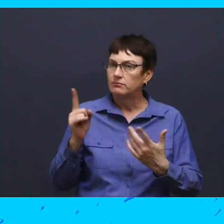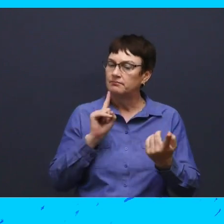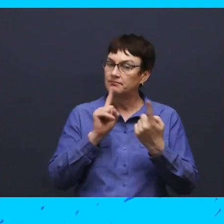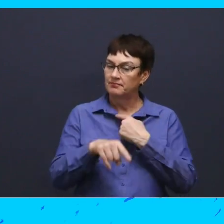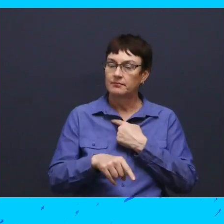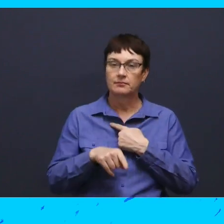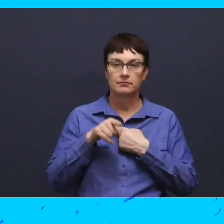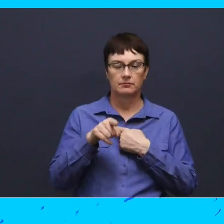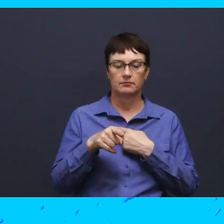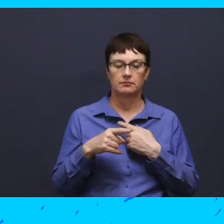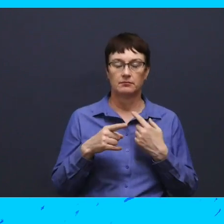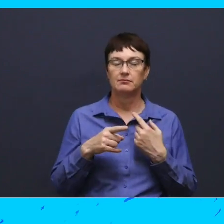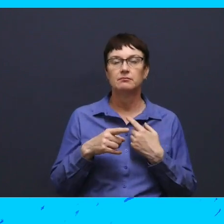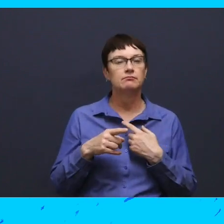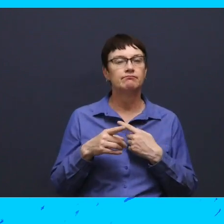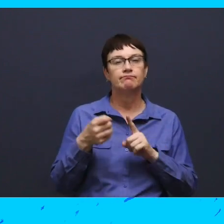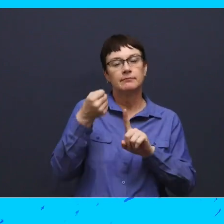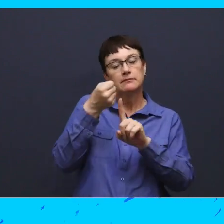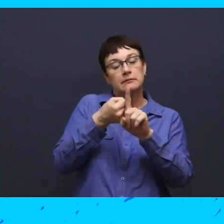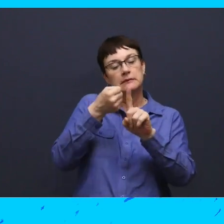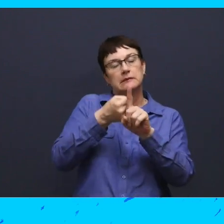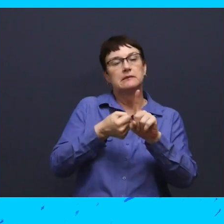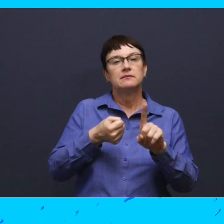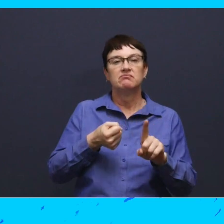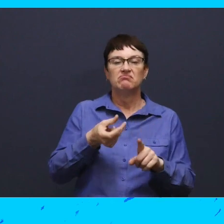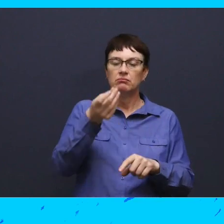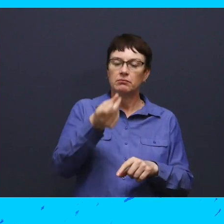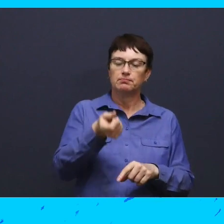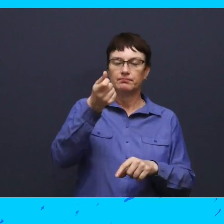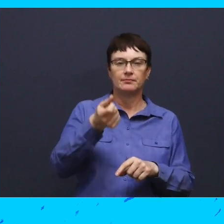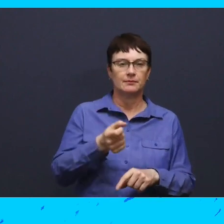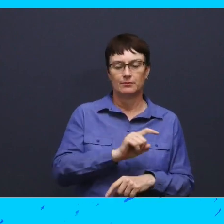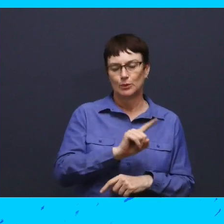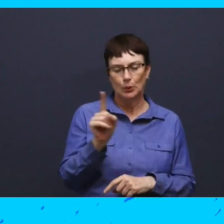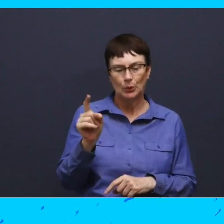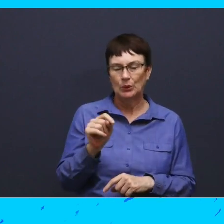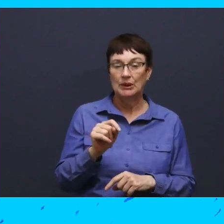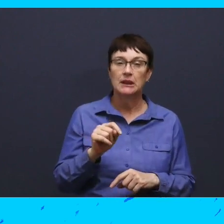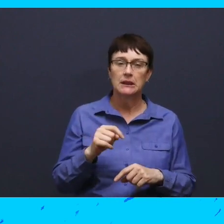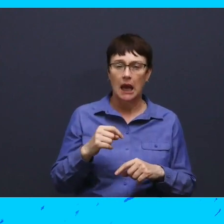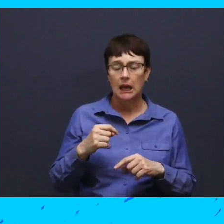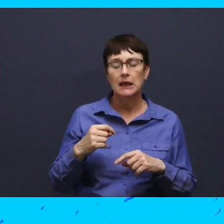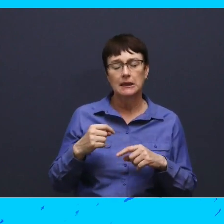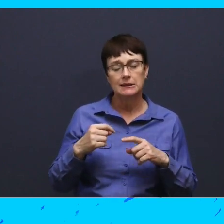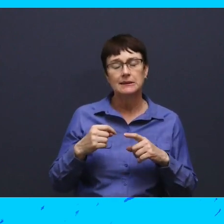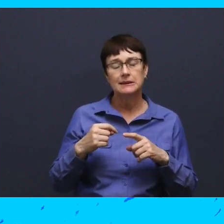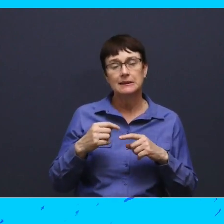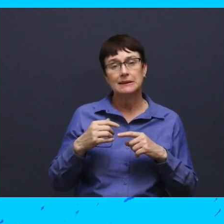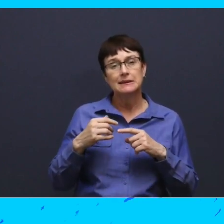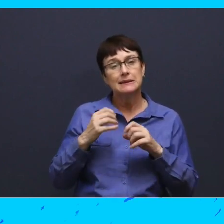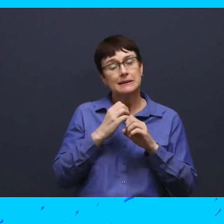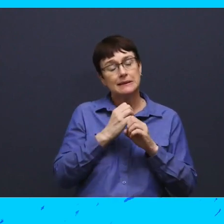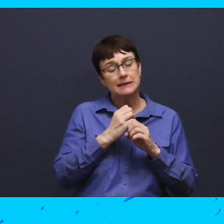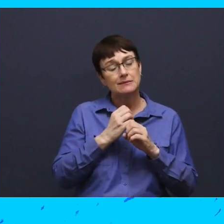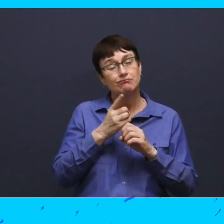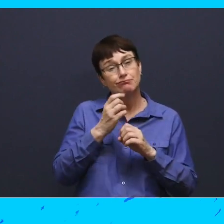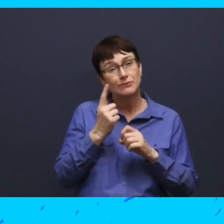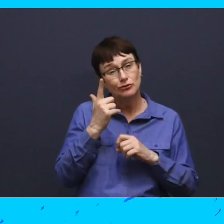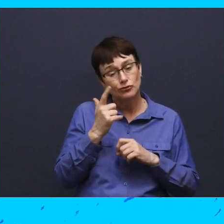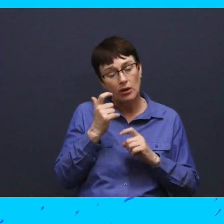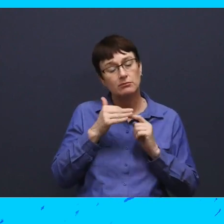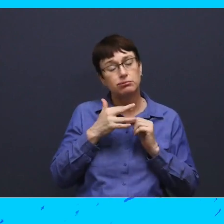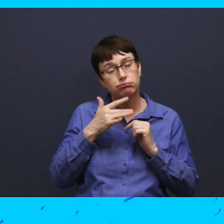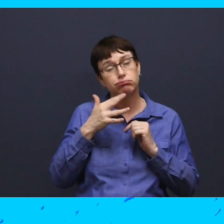c'est un parcours très long que de défendre ces des agendas que nous